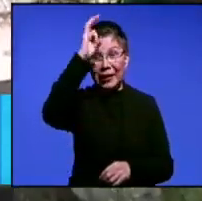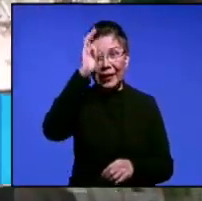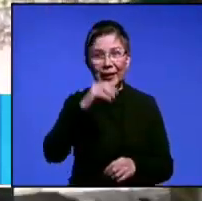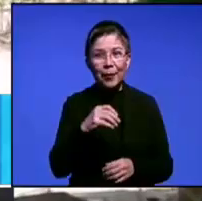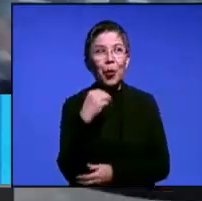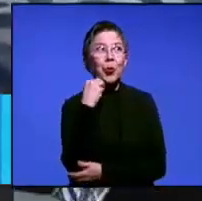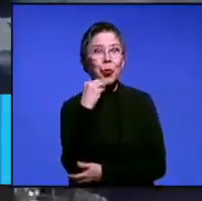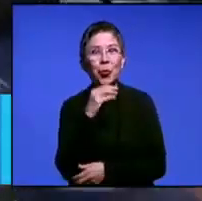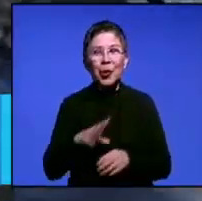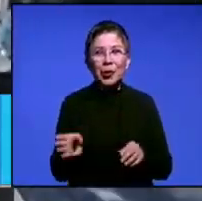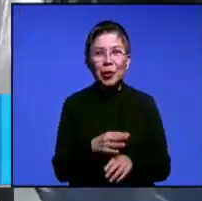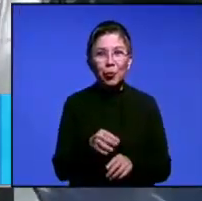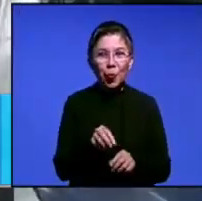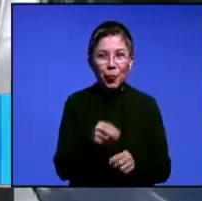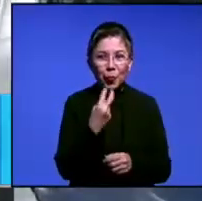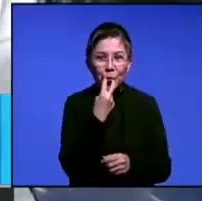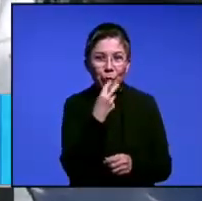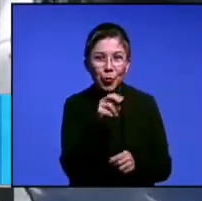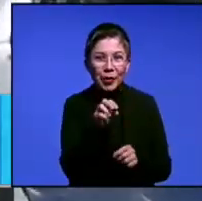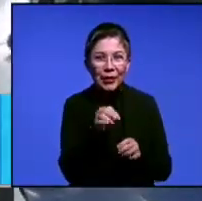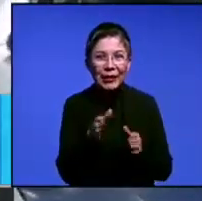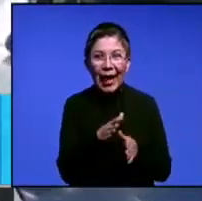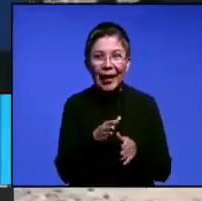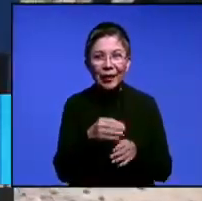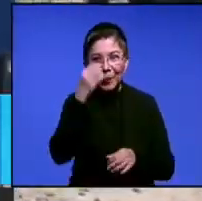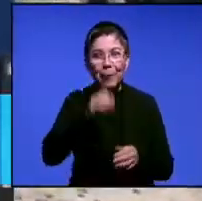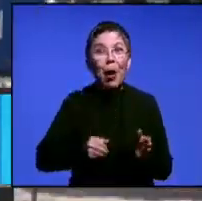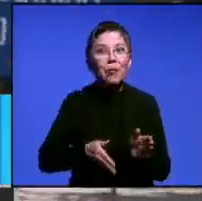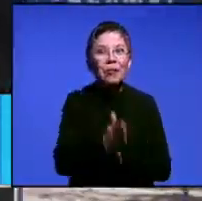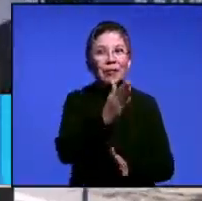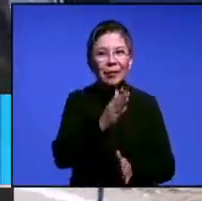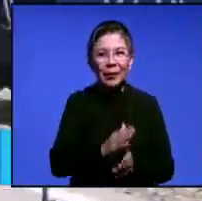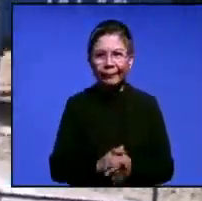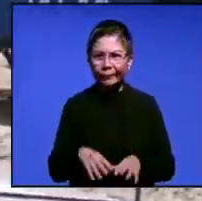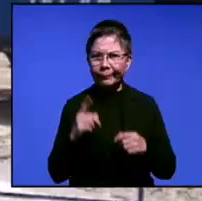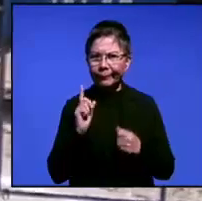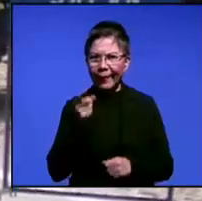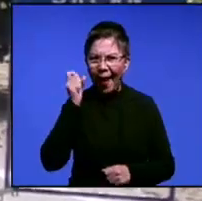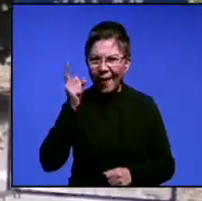dilakukan jauh sebelum titik penertiban. Abdi Febriadi, Polewali Mandar, Sulawesi Barat.